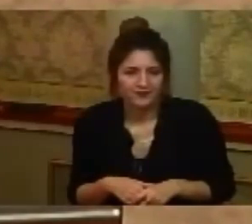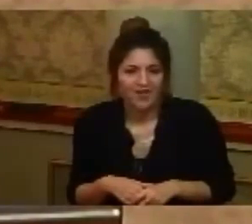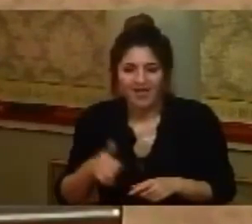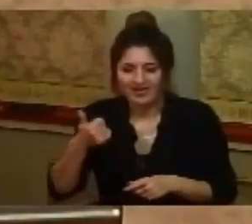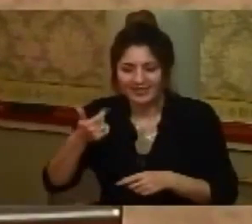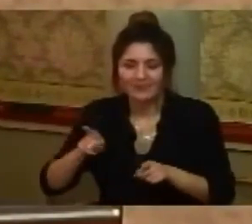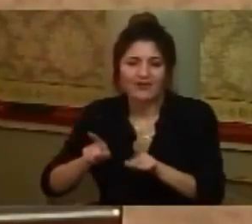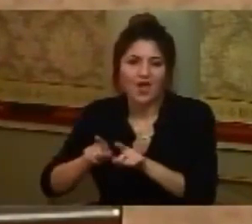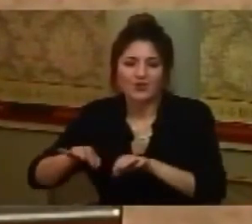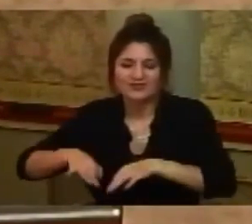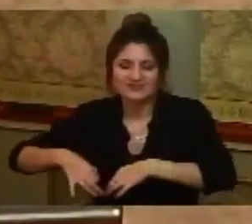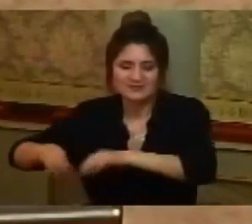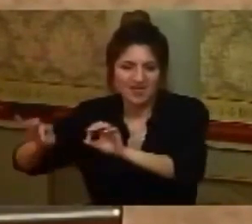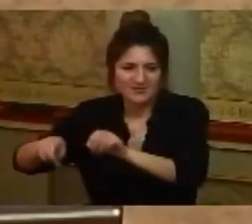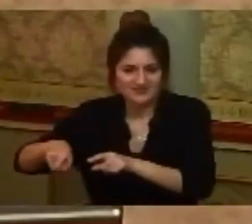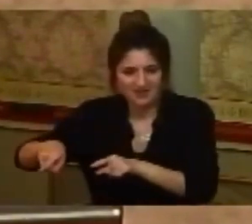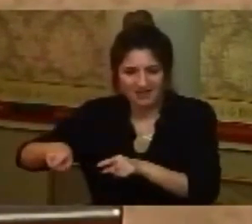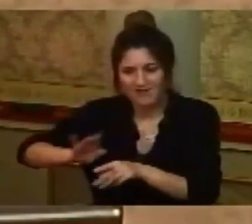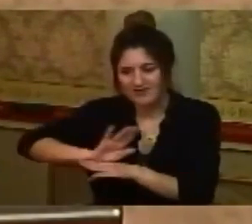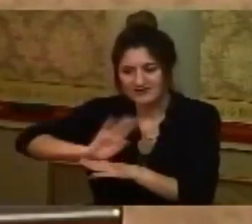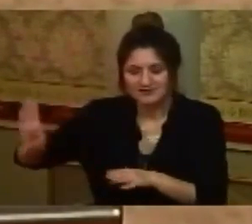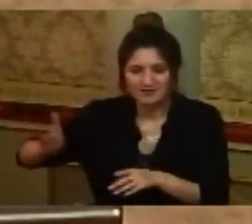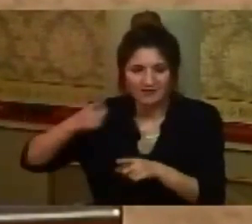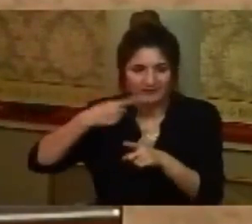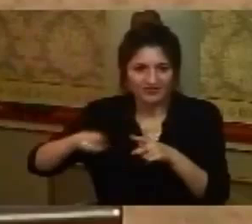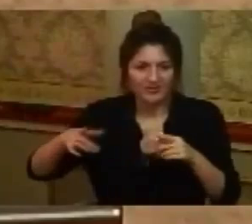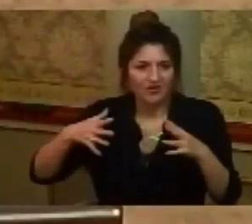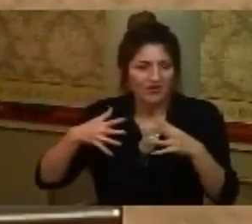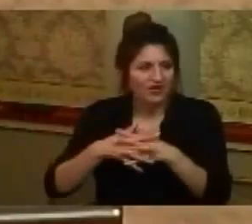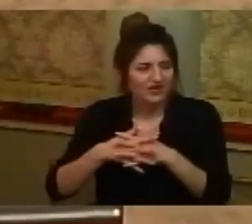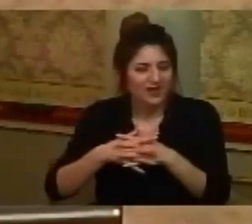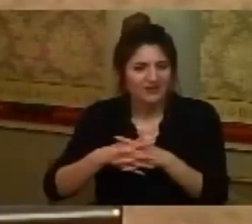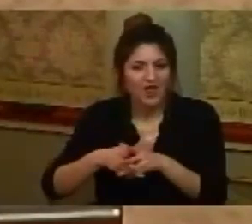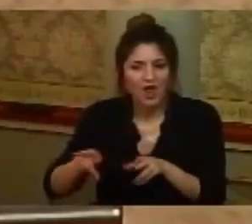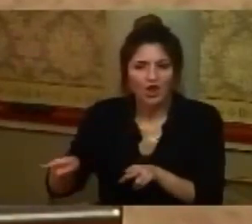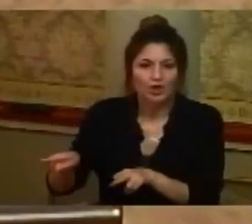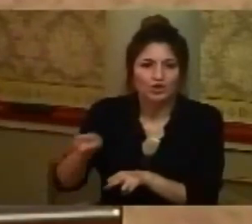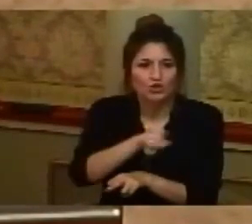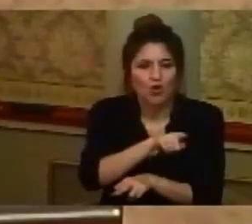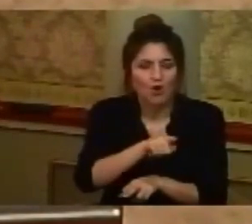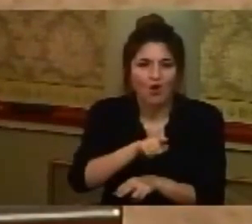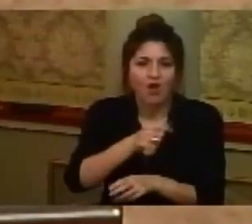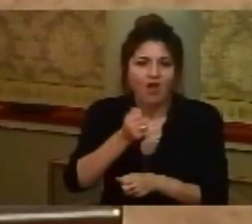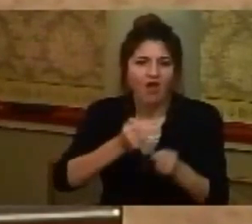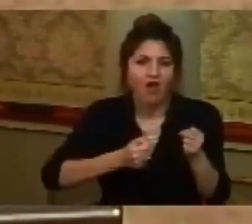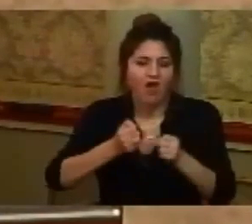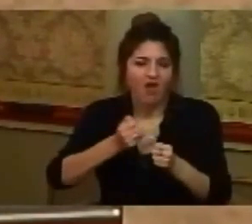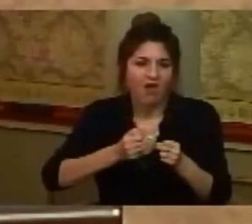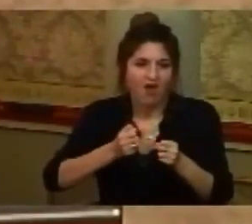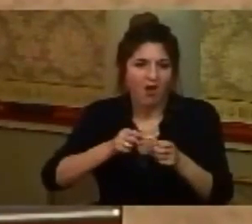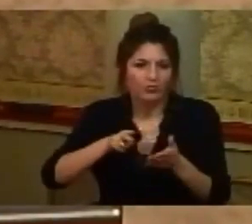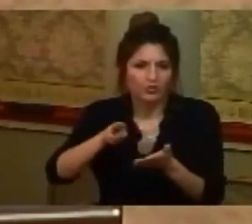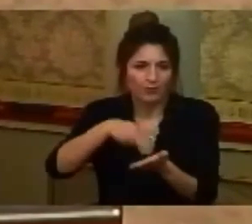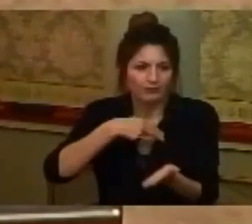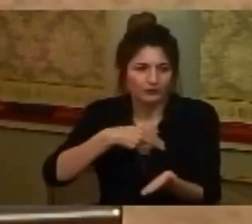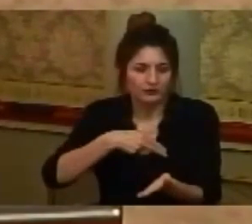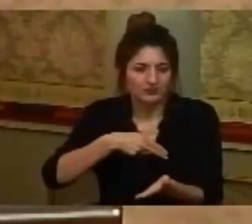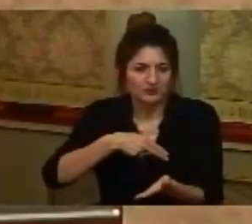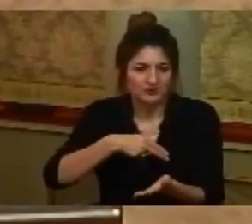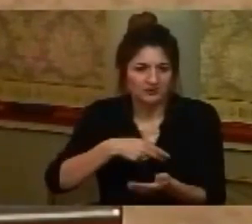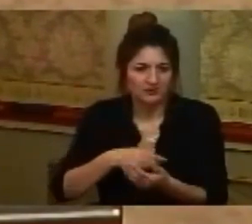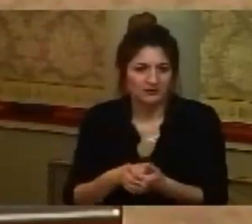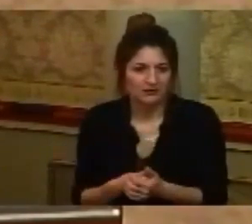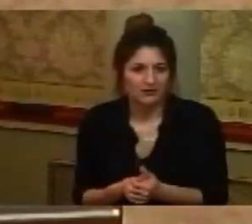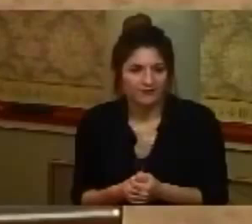cestovni koji je trebao zapadni dio grada na neki način izvesti na autoput. I u sve to postoji